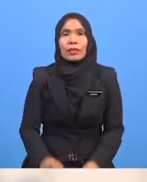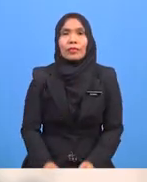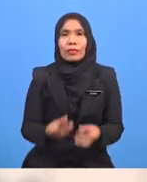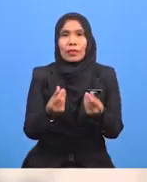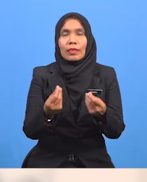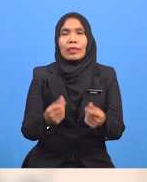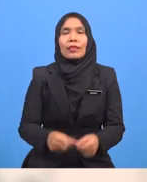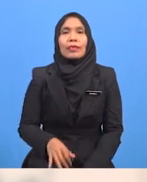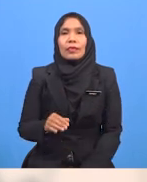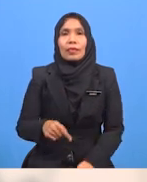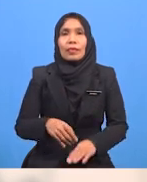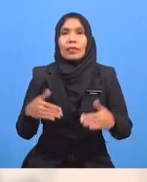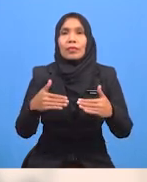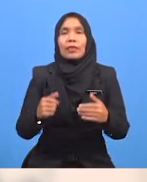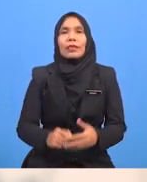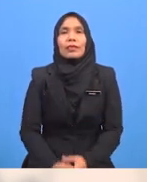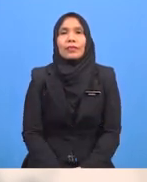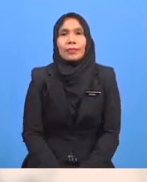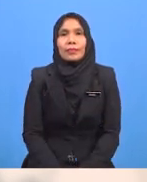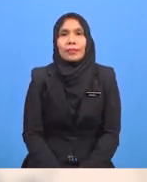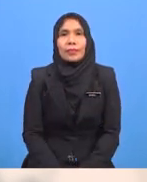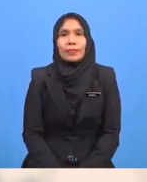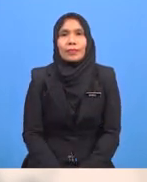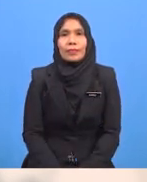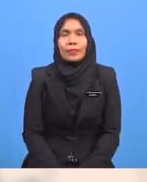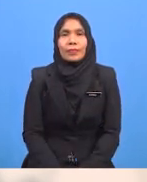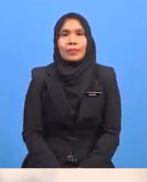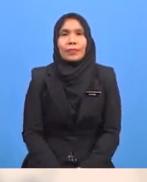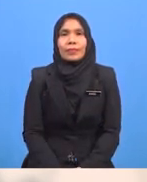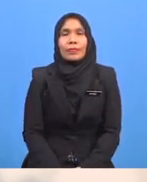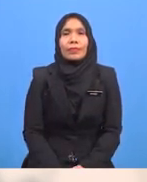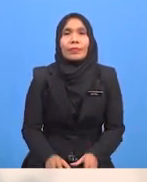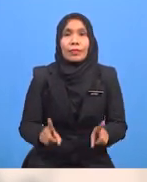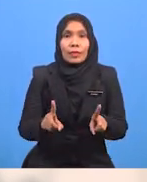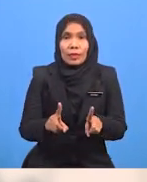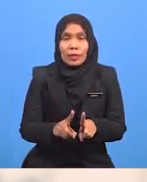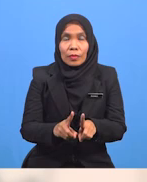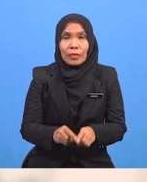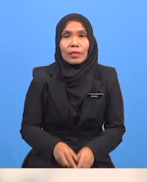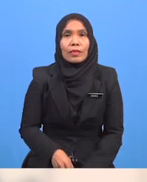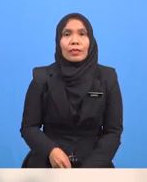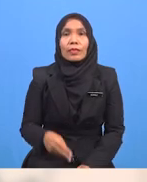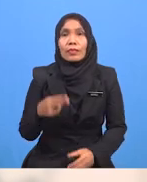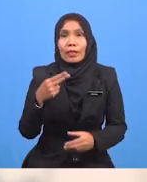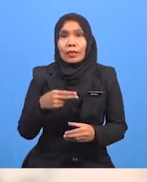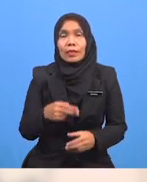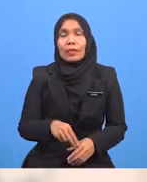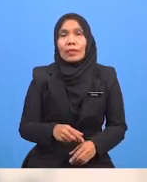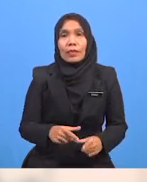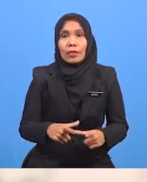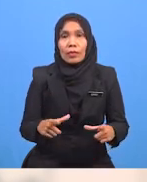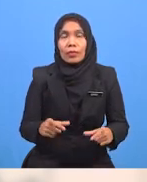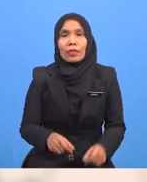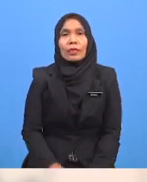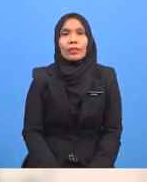Hai begini caranya luas tanah yang dipagar adalah sama dengan hasil tambah luas tanah ABC